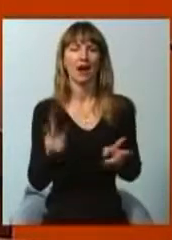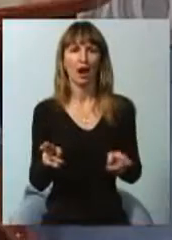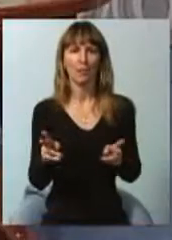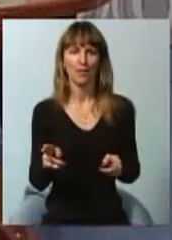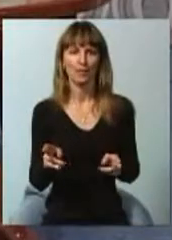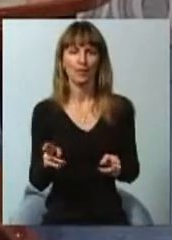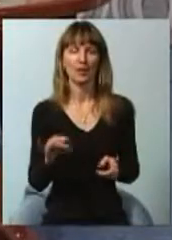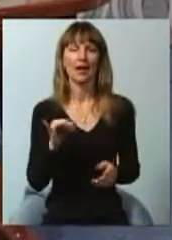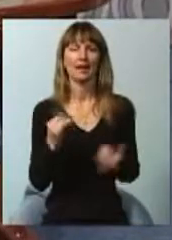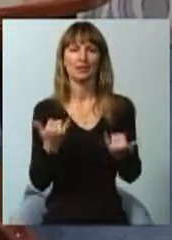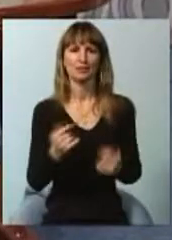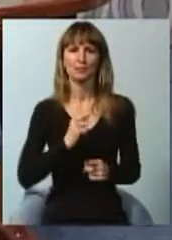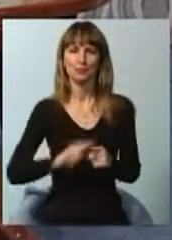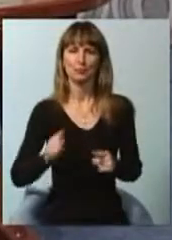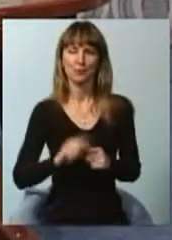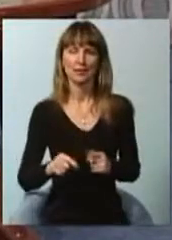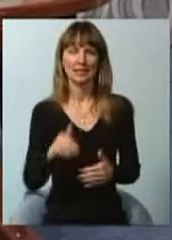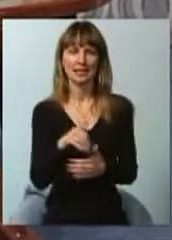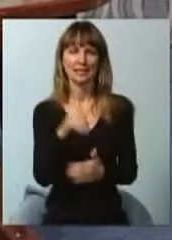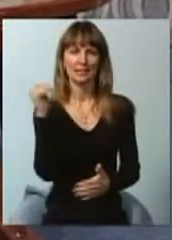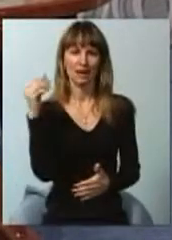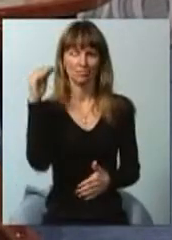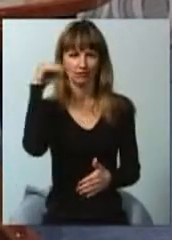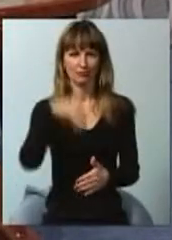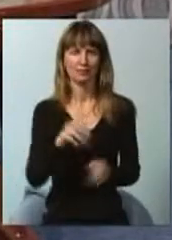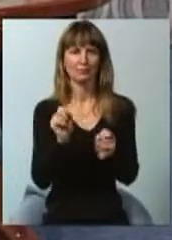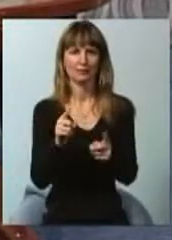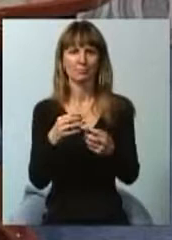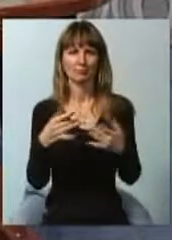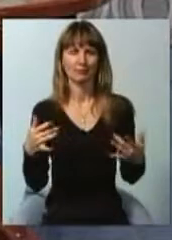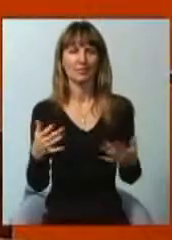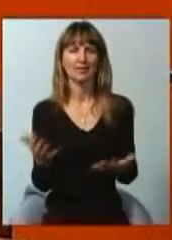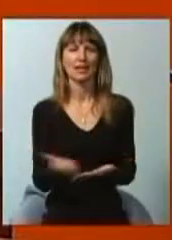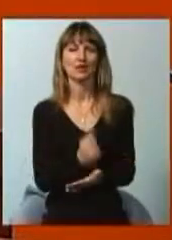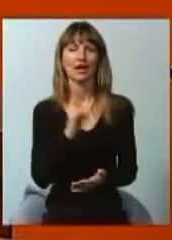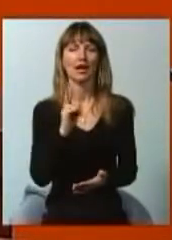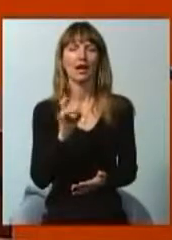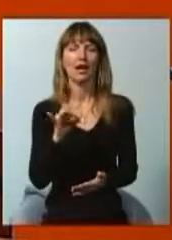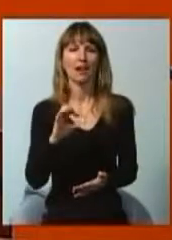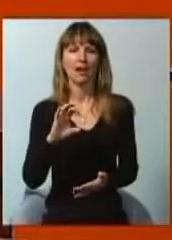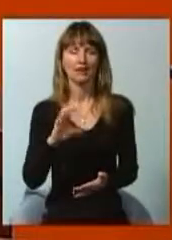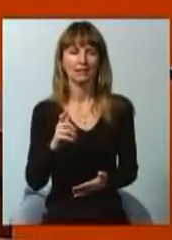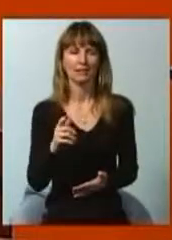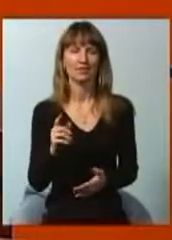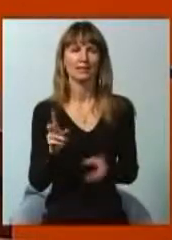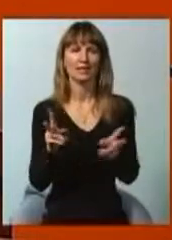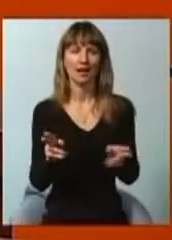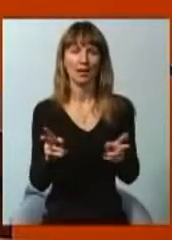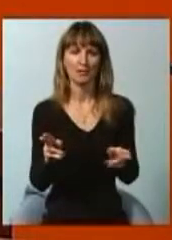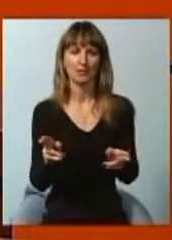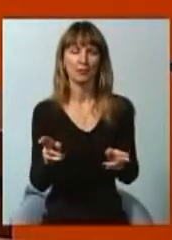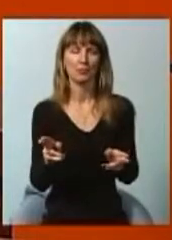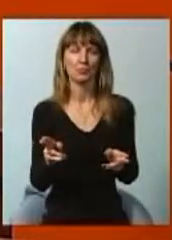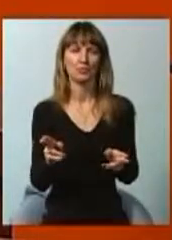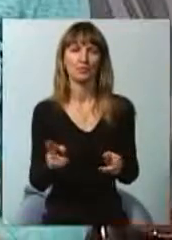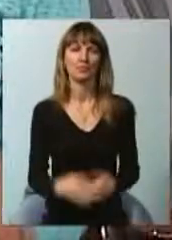скрабом. А тепер швидко зможеш сказати? Скриню зі скарбом знайшли карась із крабом. Скриню зі скарбом знайшли